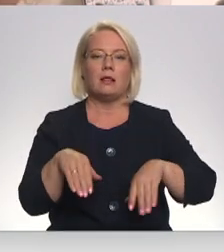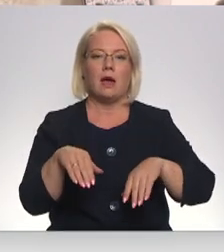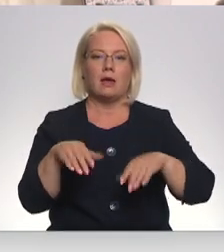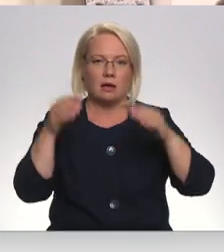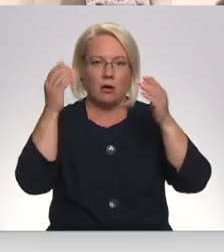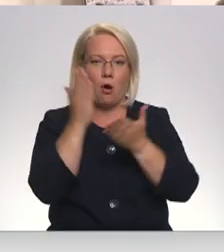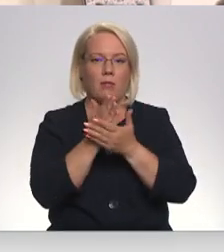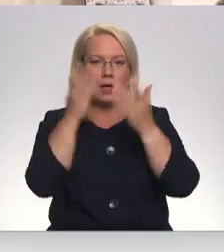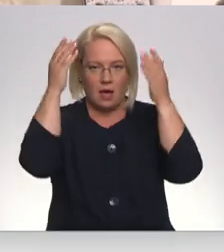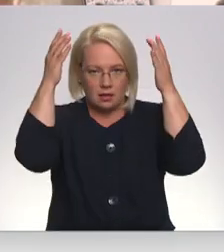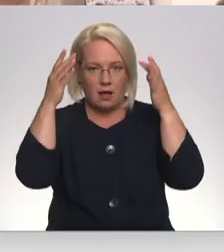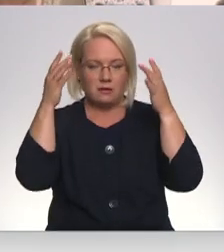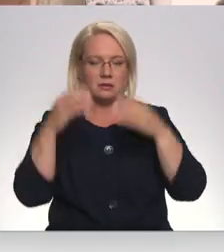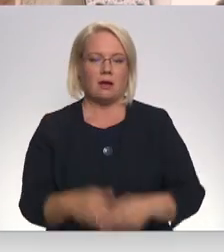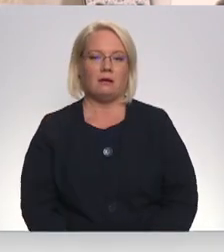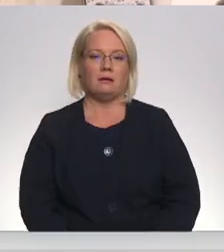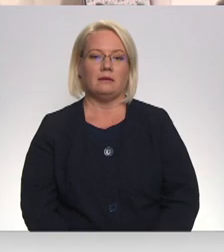kasku.